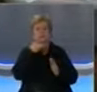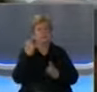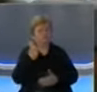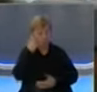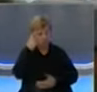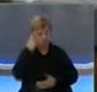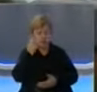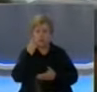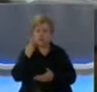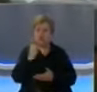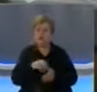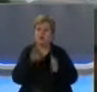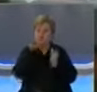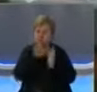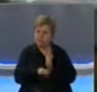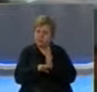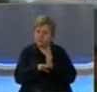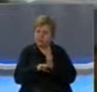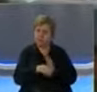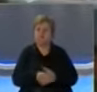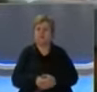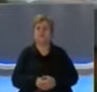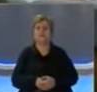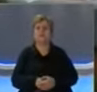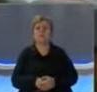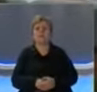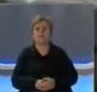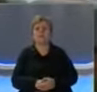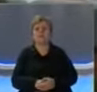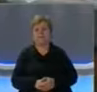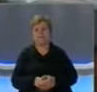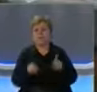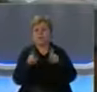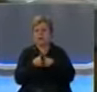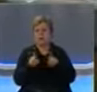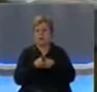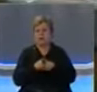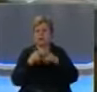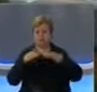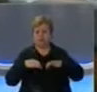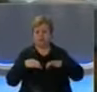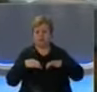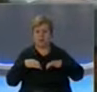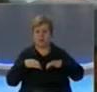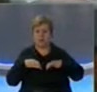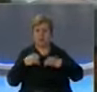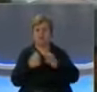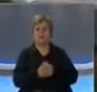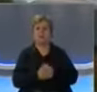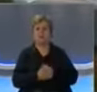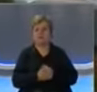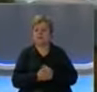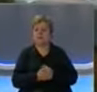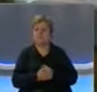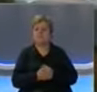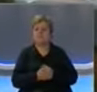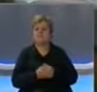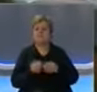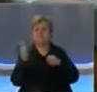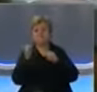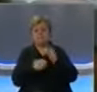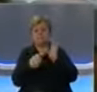të këtij buxheti, mirëpo zvoglim dhe shkurtim të tij. Gjithashtu, si kryetare komisionit shpreha vrejtjet e mija tek fondi i